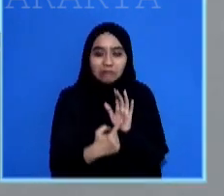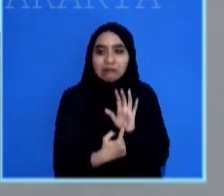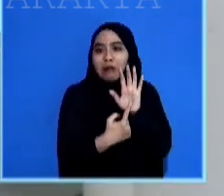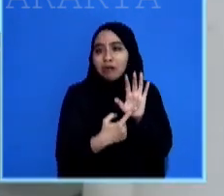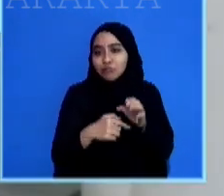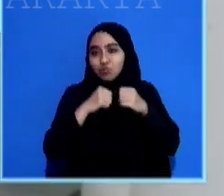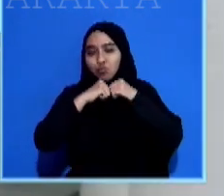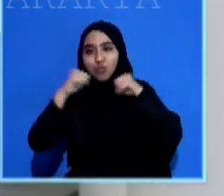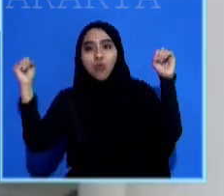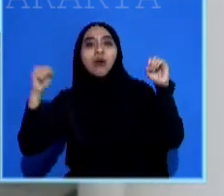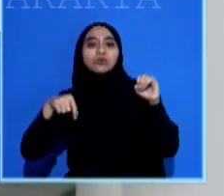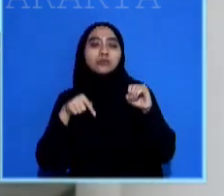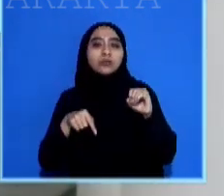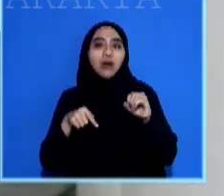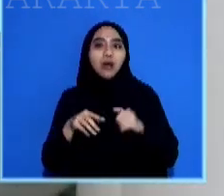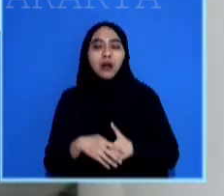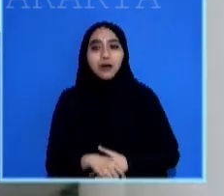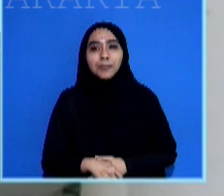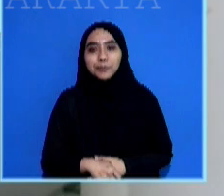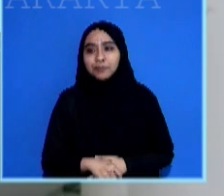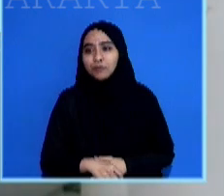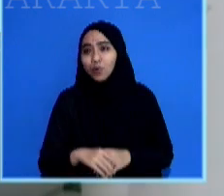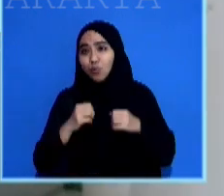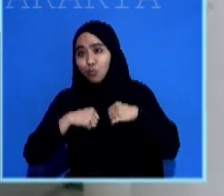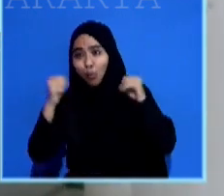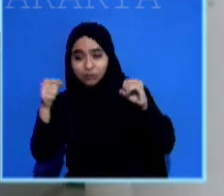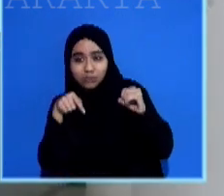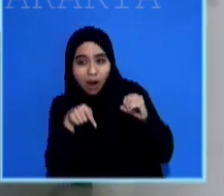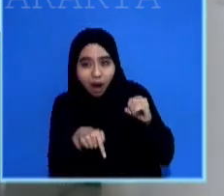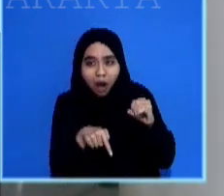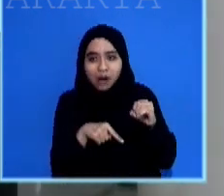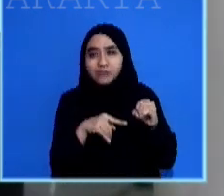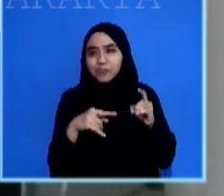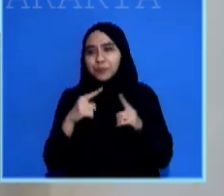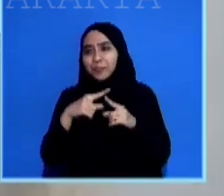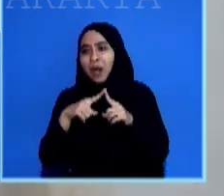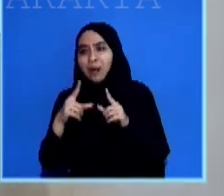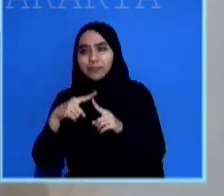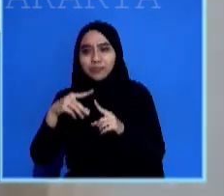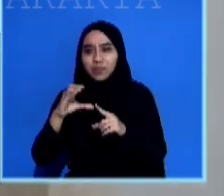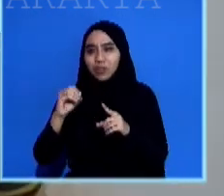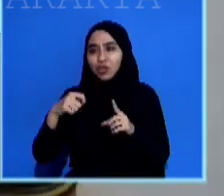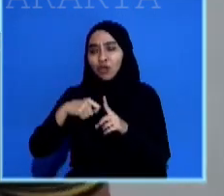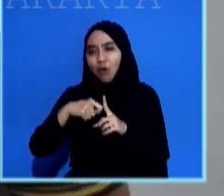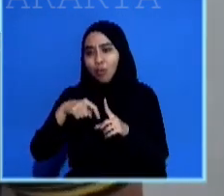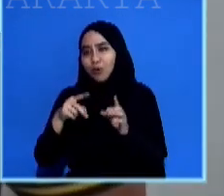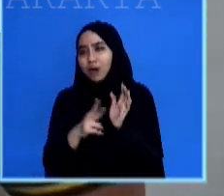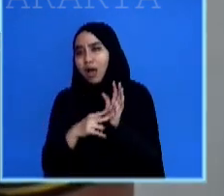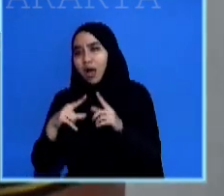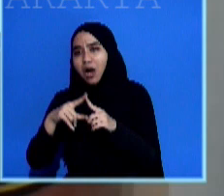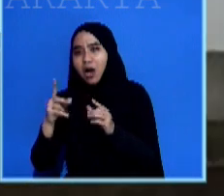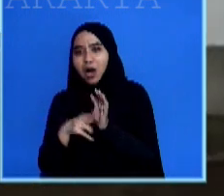penguasa sebutan khas untuk penanda kekuasaan ini adalah patok nagoro namun belum diketahui secara